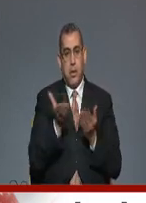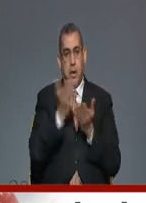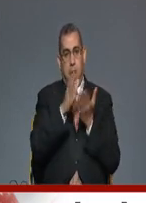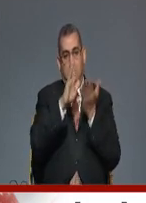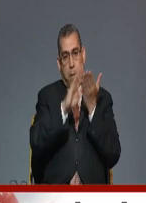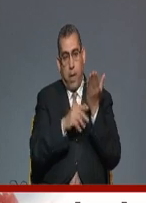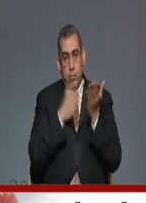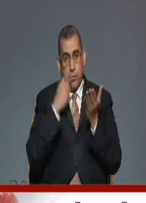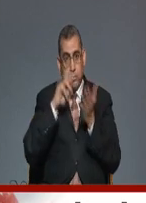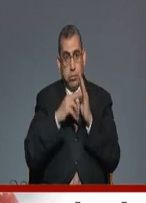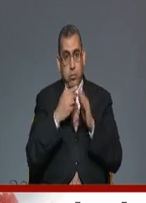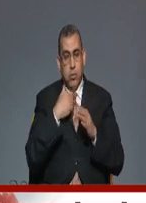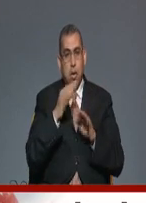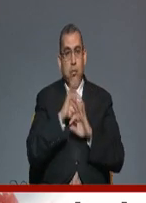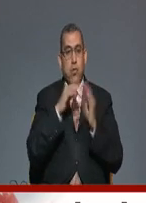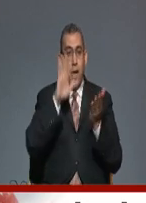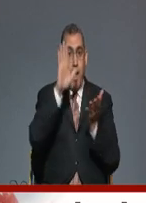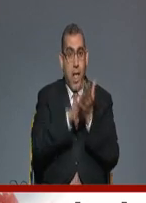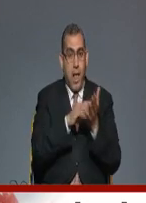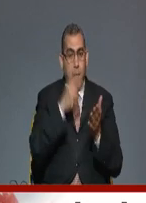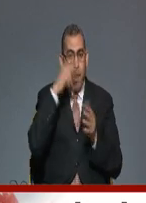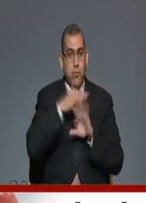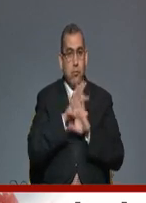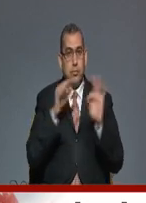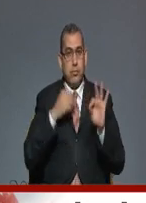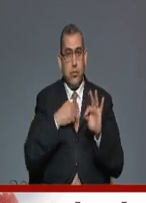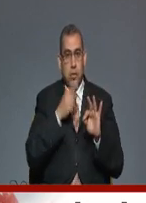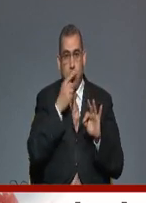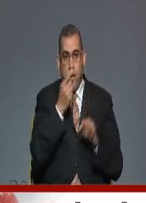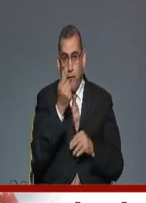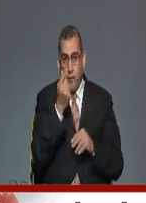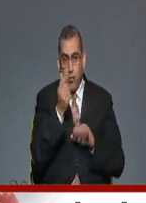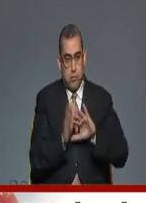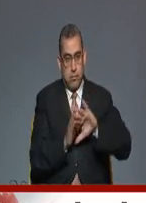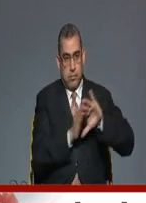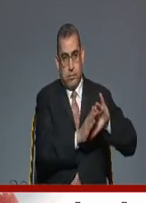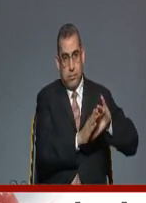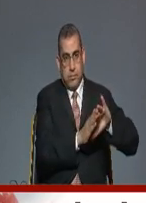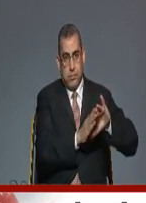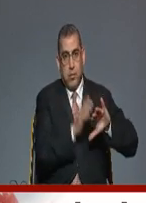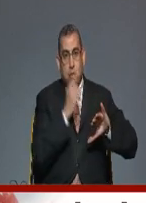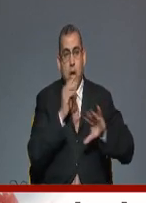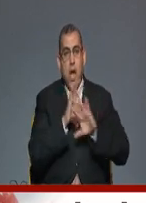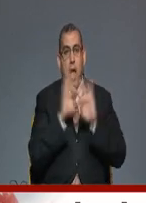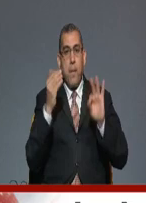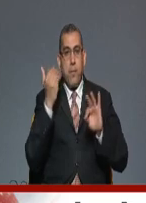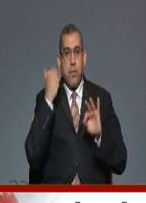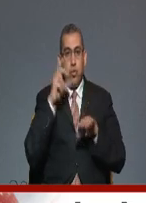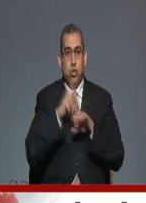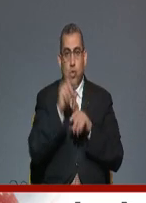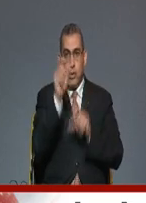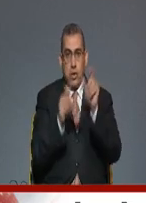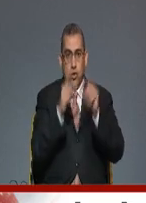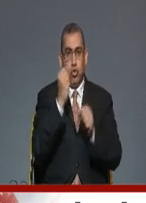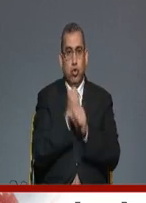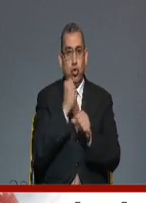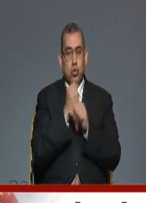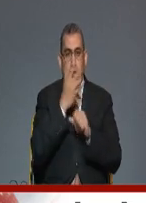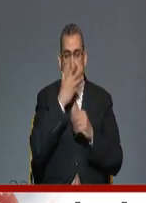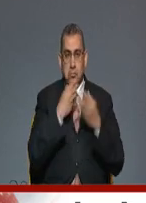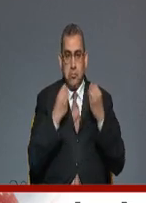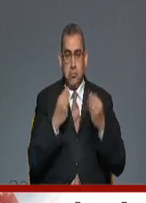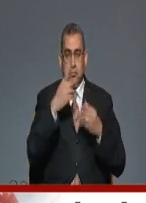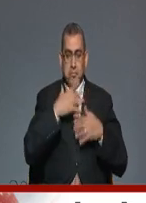انا وفرت مش فلوس لحاجه، لا وفرت للاطباء ان هم يشتغلوا بشكل